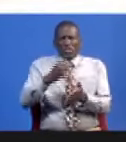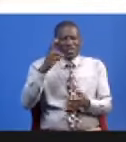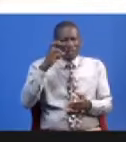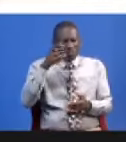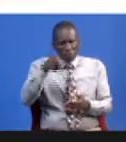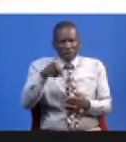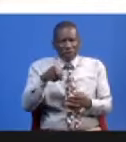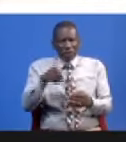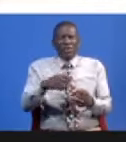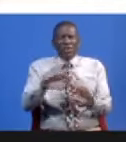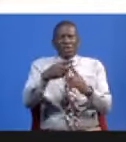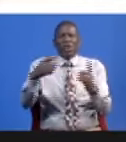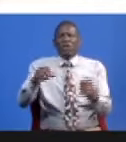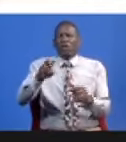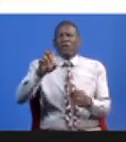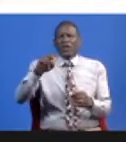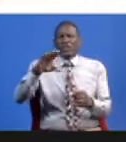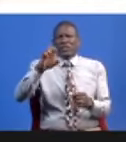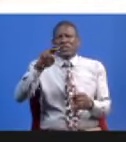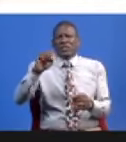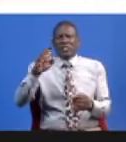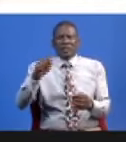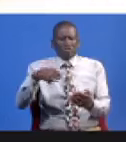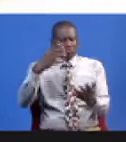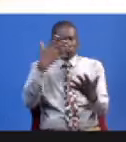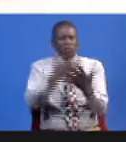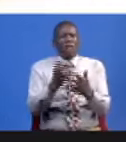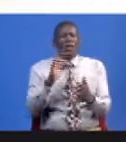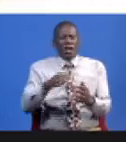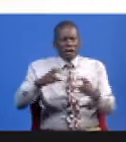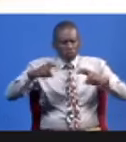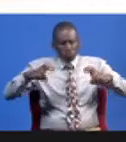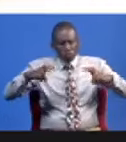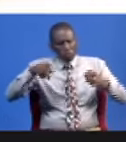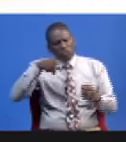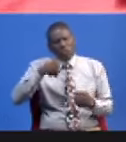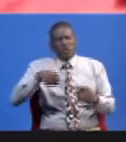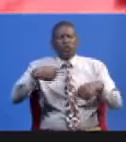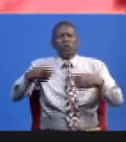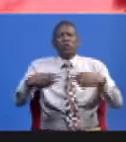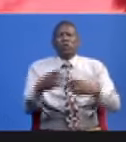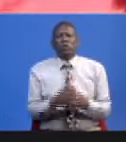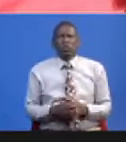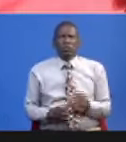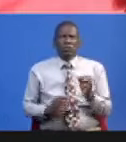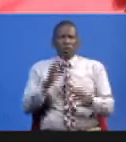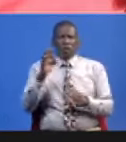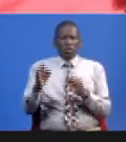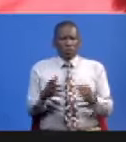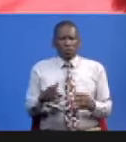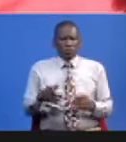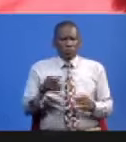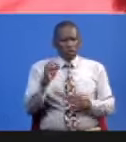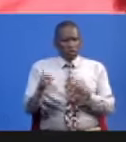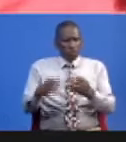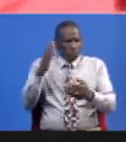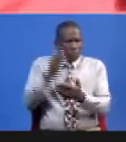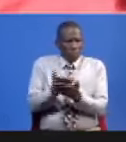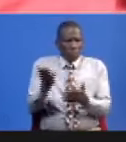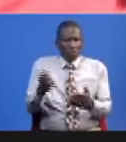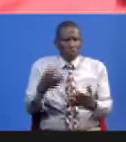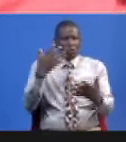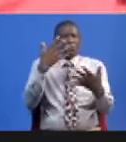mkuu katika mauaji ya Vincent wametiwa mbaroni huku uchunguzi wa kisa hiki ukiendelea. If they will be culpable, then they will be held